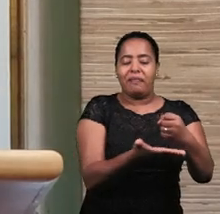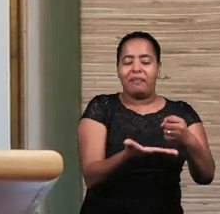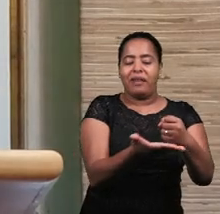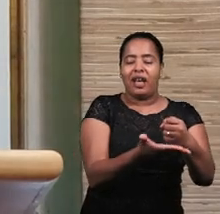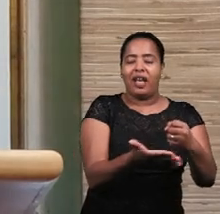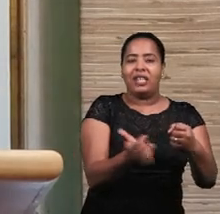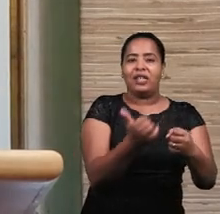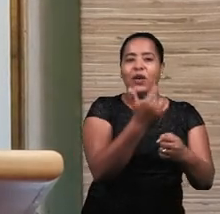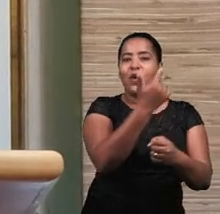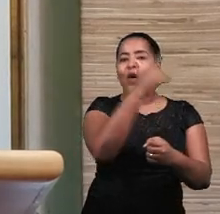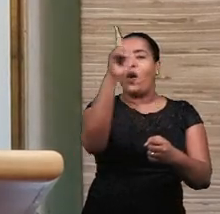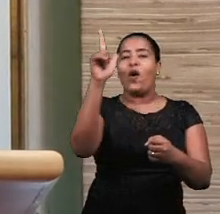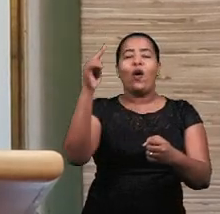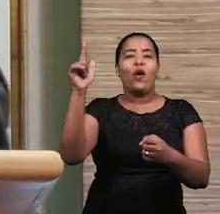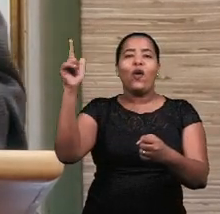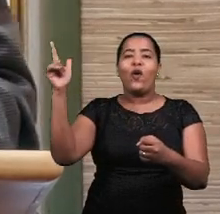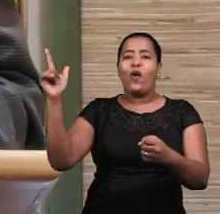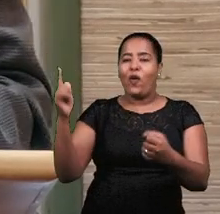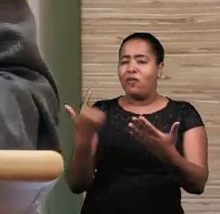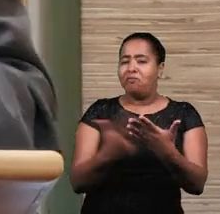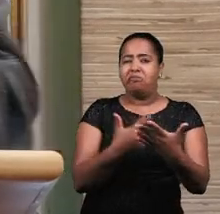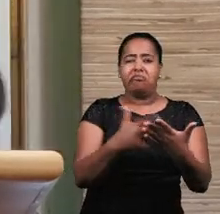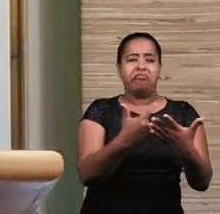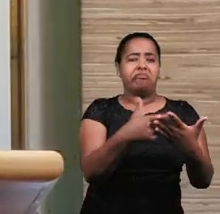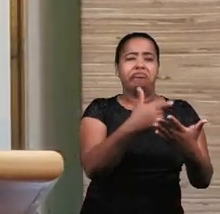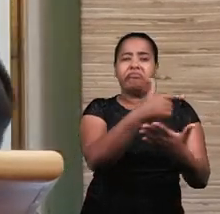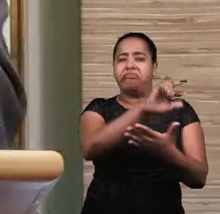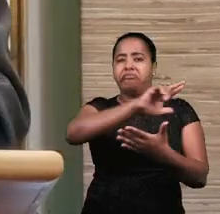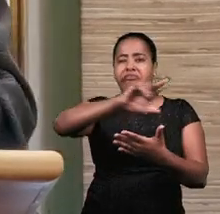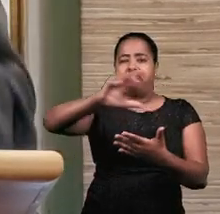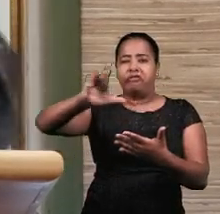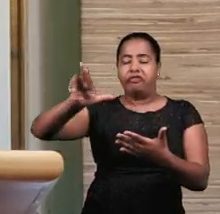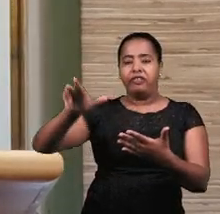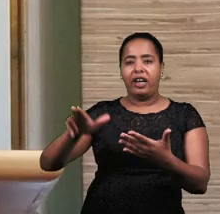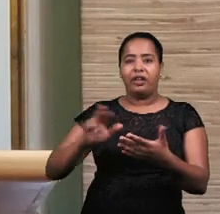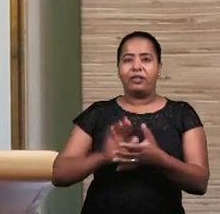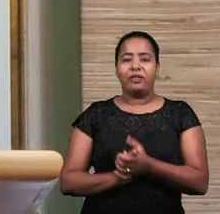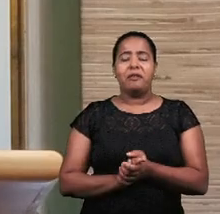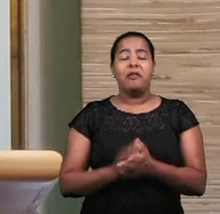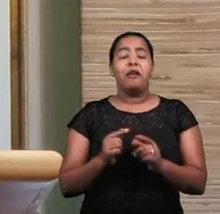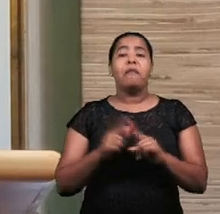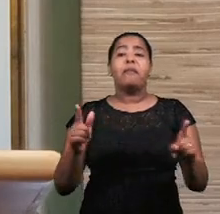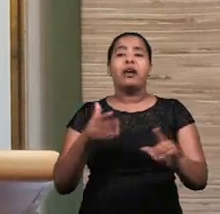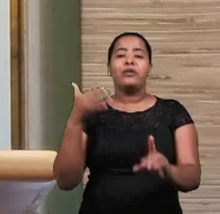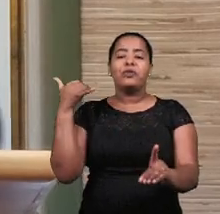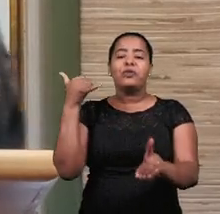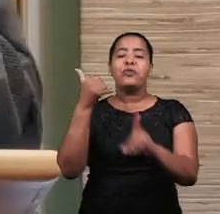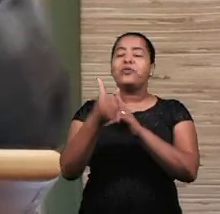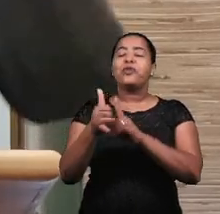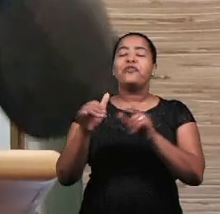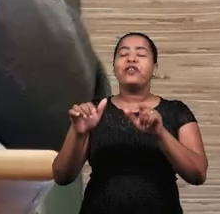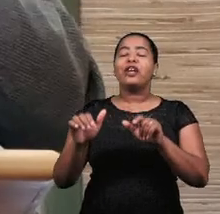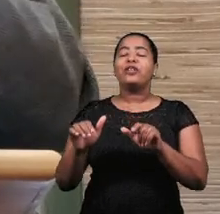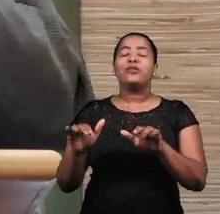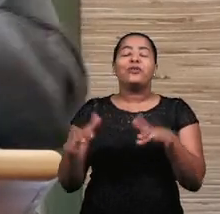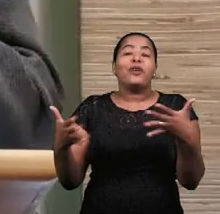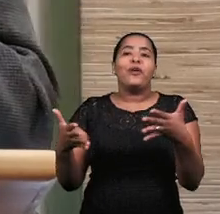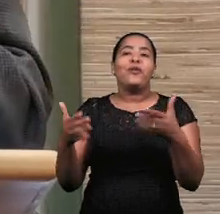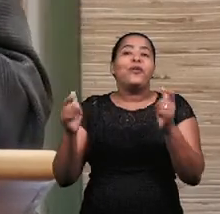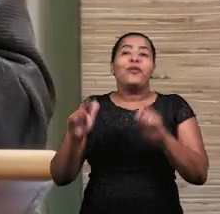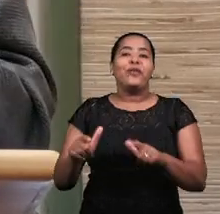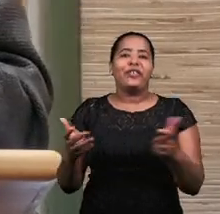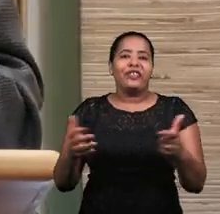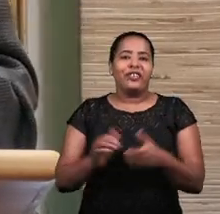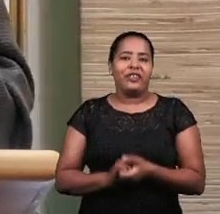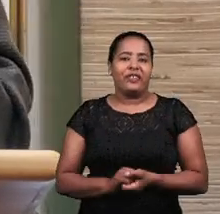d'autres sources, dans d'autres évidences. Mais où se trouve le prophétique? Où se trouve le